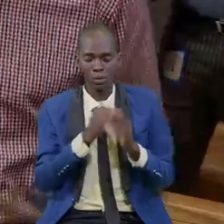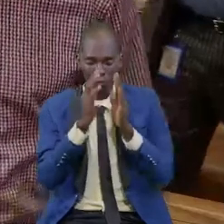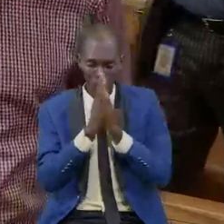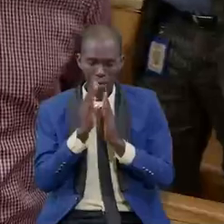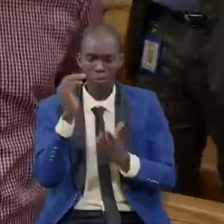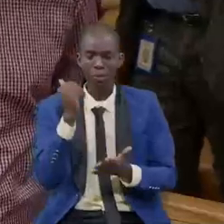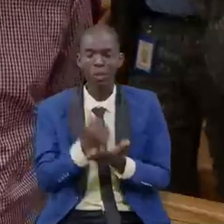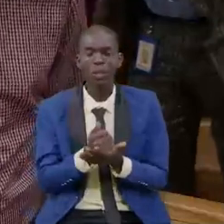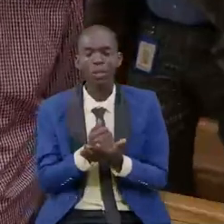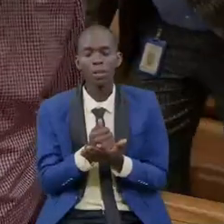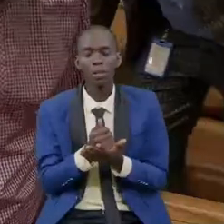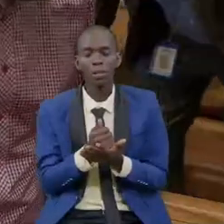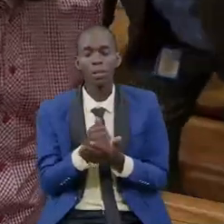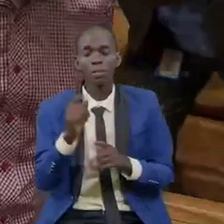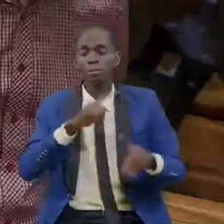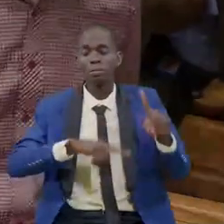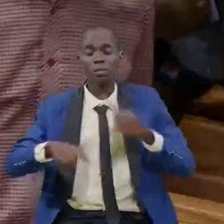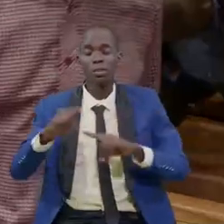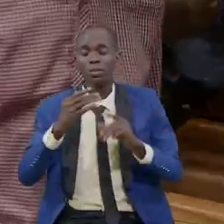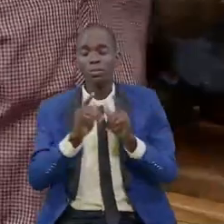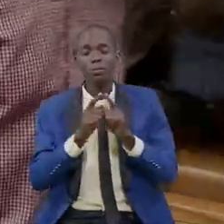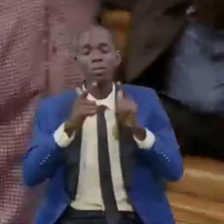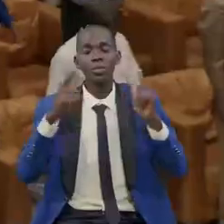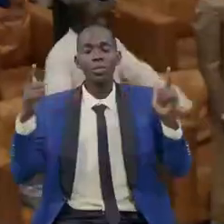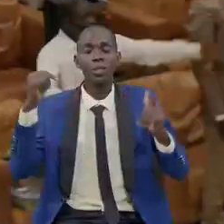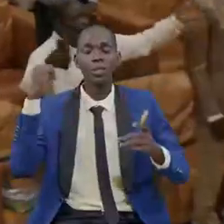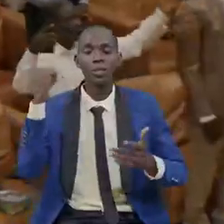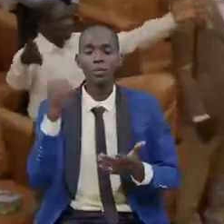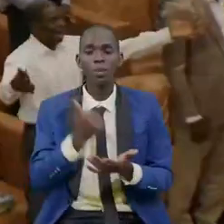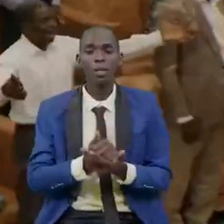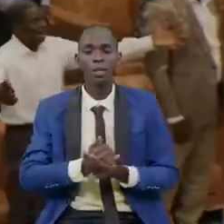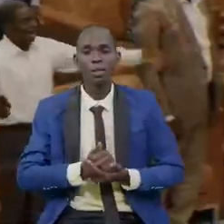de Jésus, nous prions un bon amen.